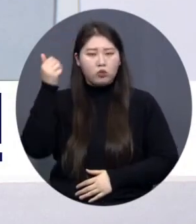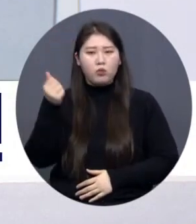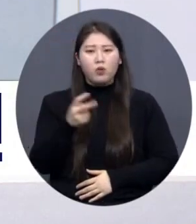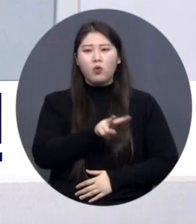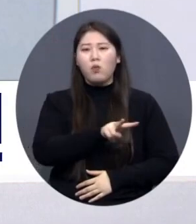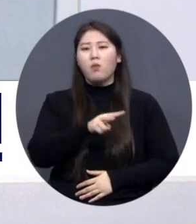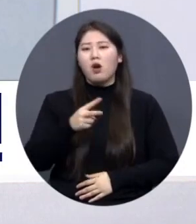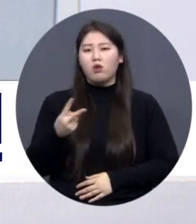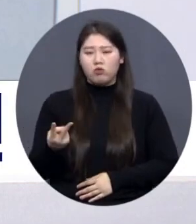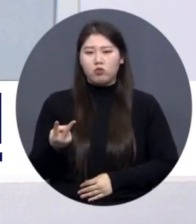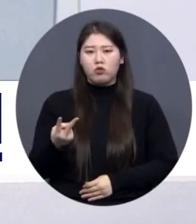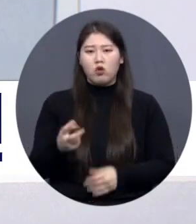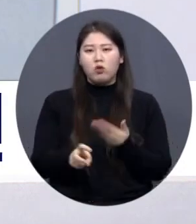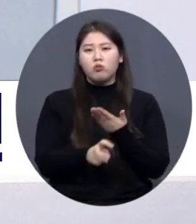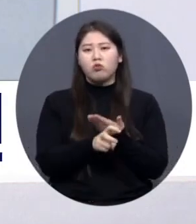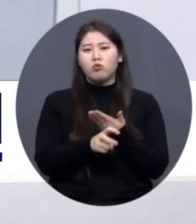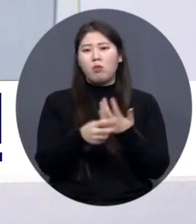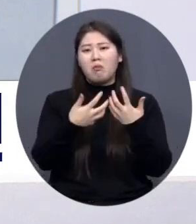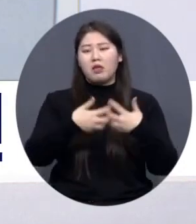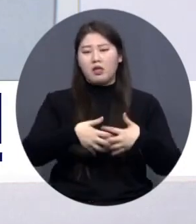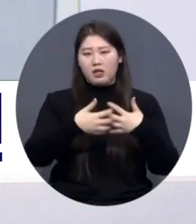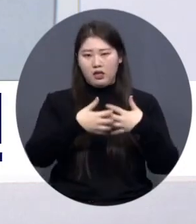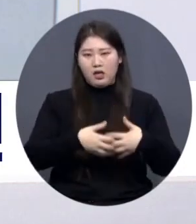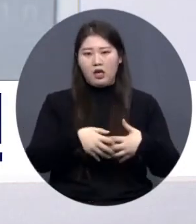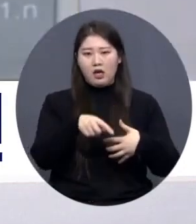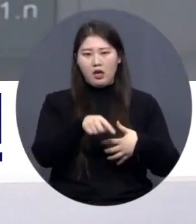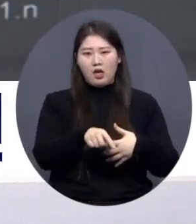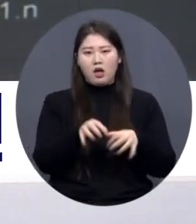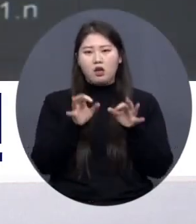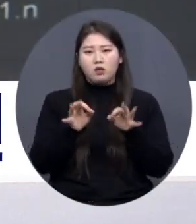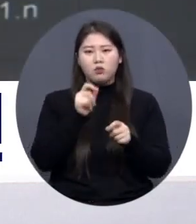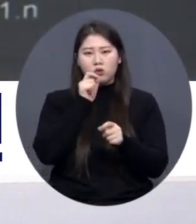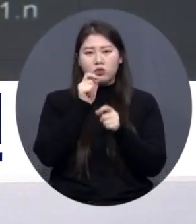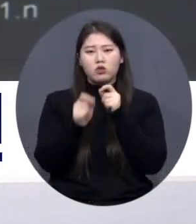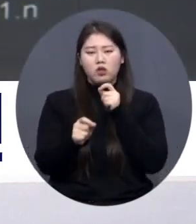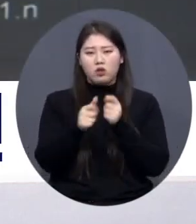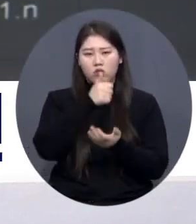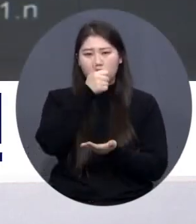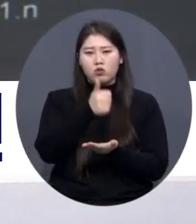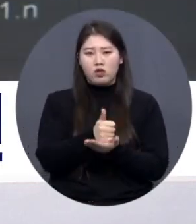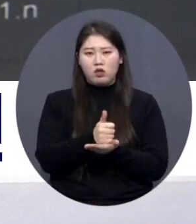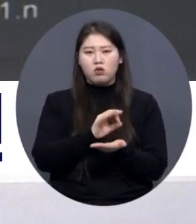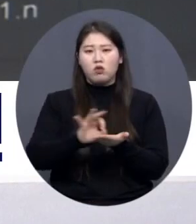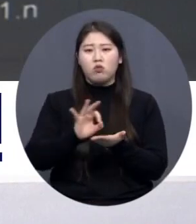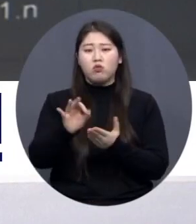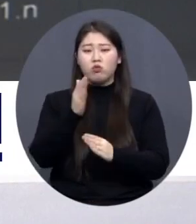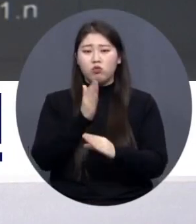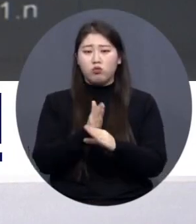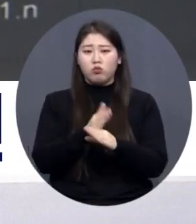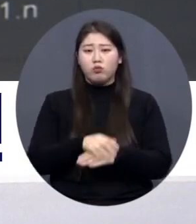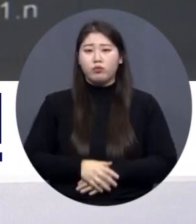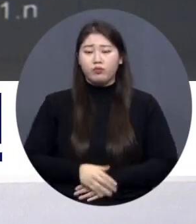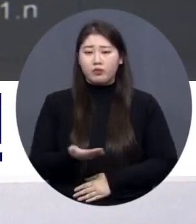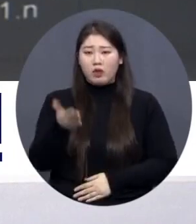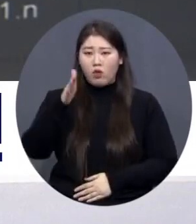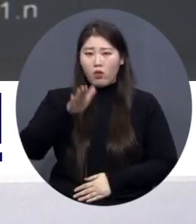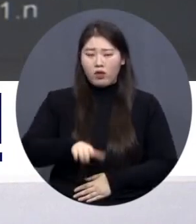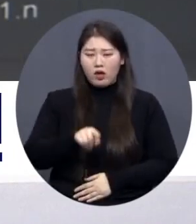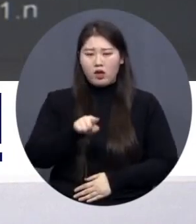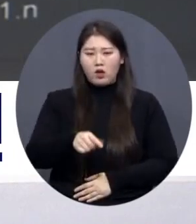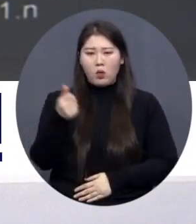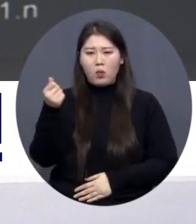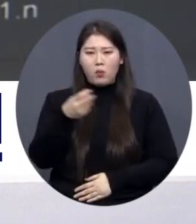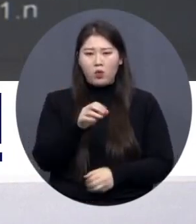번호로 바꿔 주는이 불법 중계기가 금용 사기 범죄에 자주 사용되고 있습니다 그런데 이런